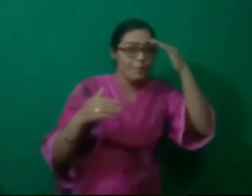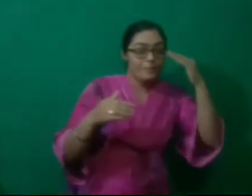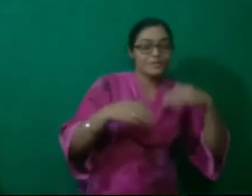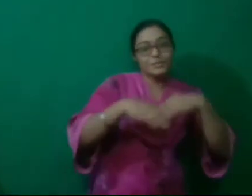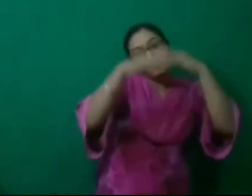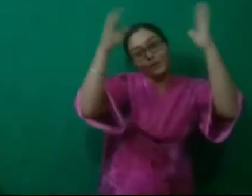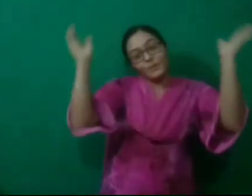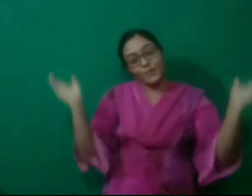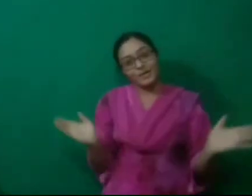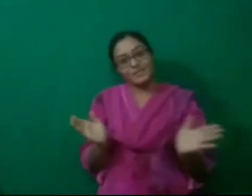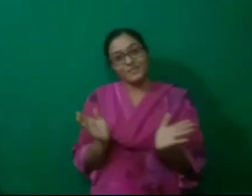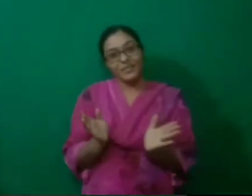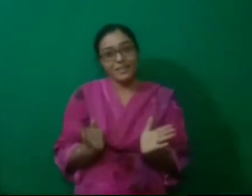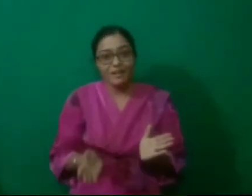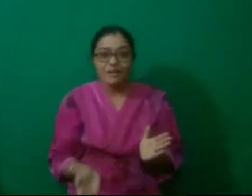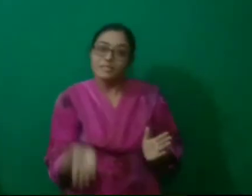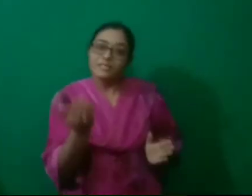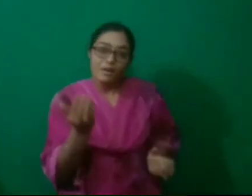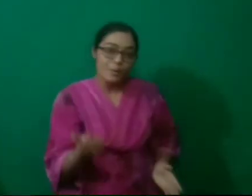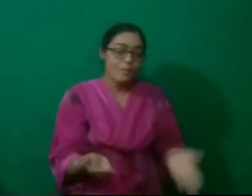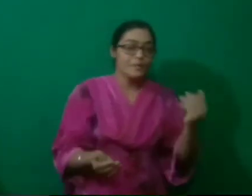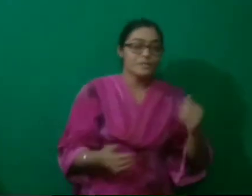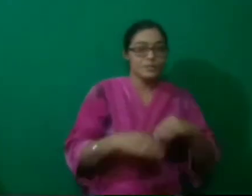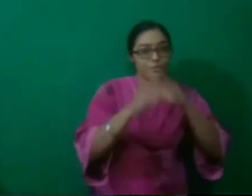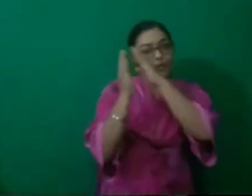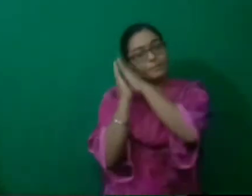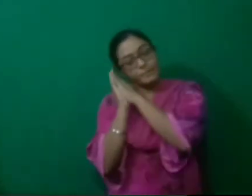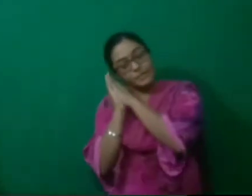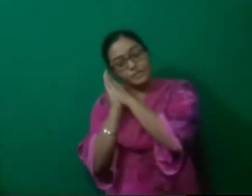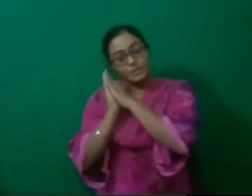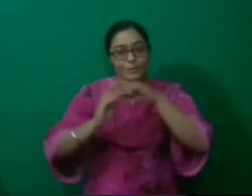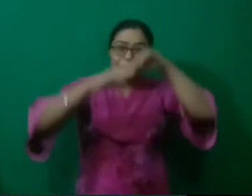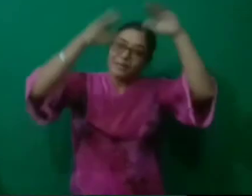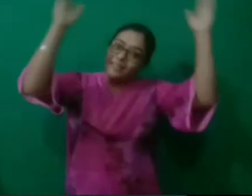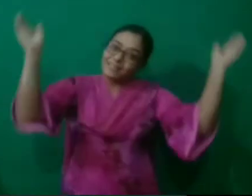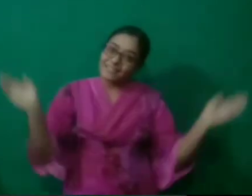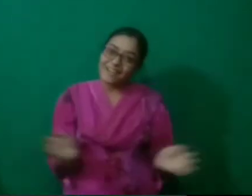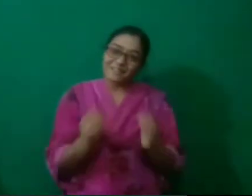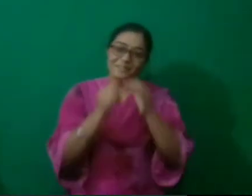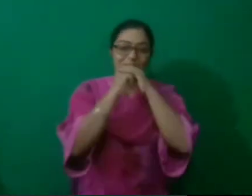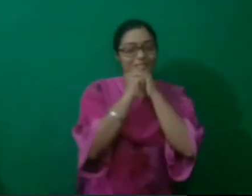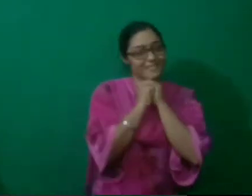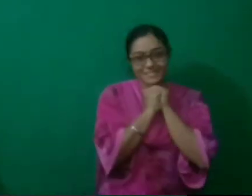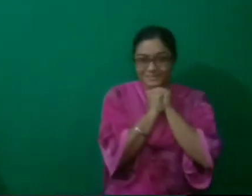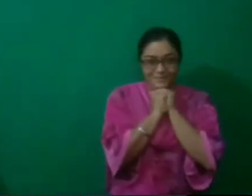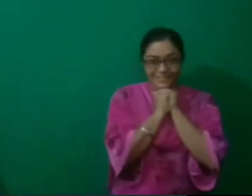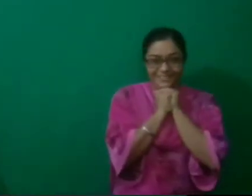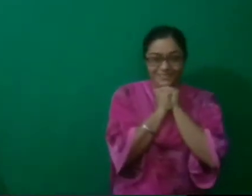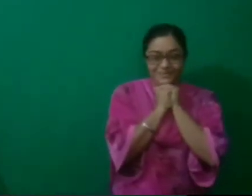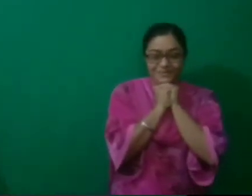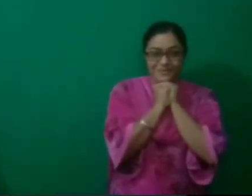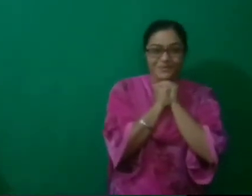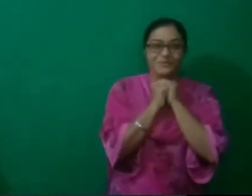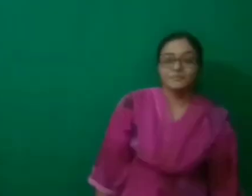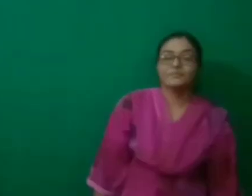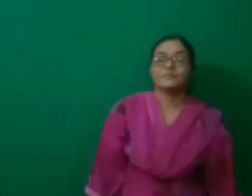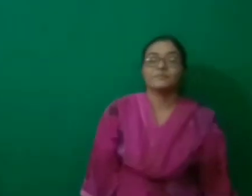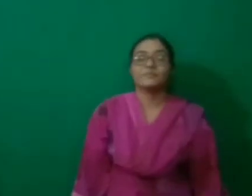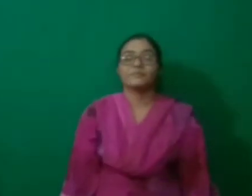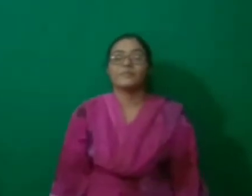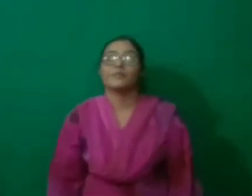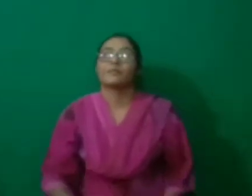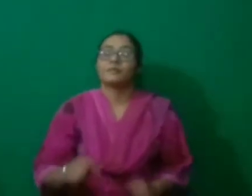देखो बच्चों हुआ सवेरा। चलो बच्चों अब मत सो, कितना सुंदर समय रहो।